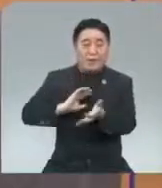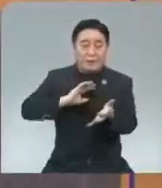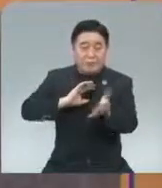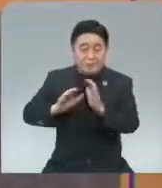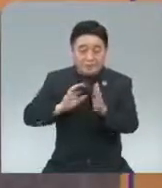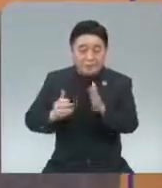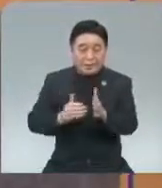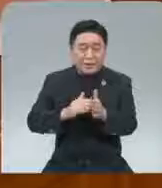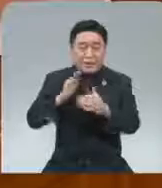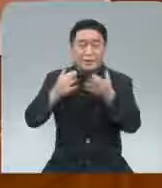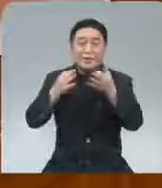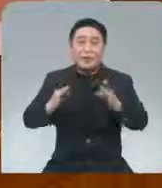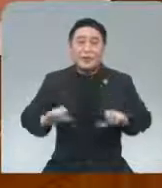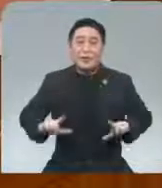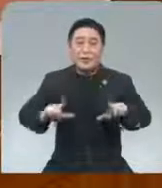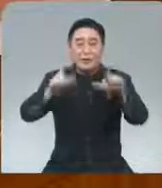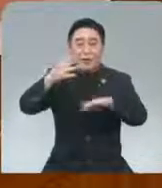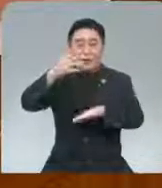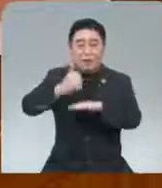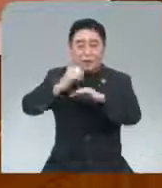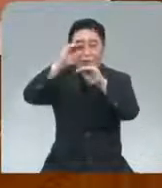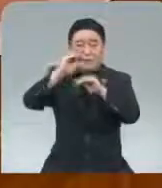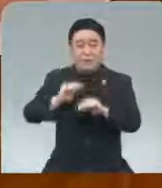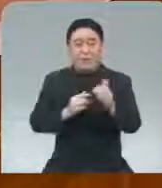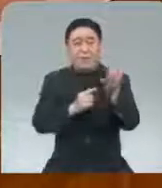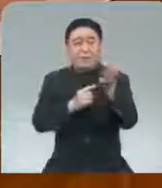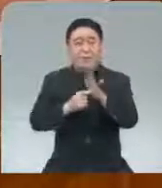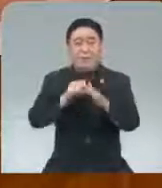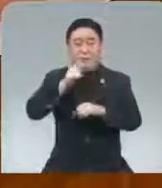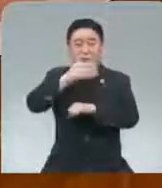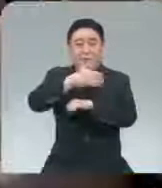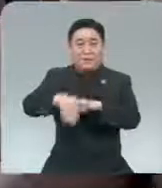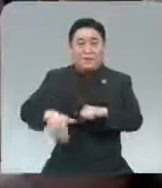um am freitag den endgültigen entwurf vorzustellen